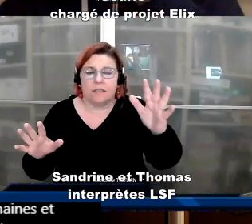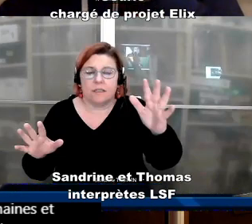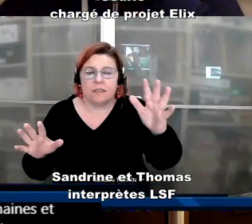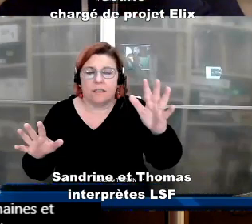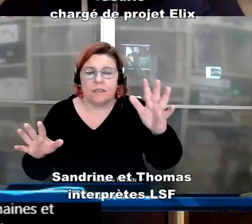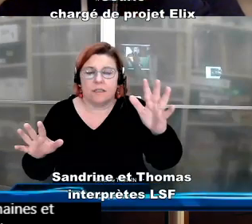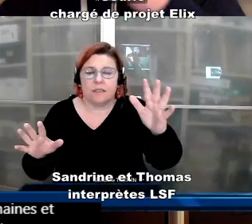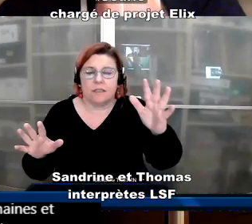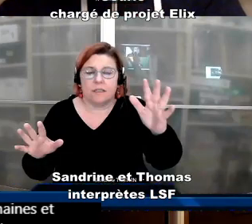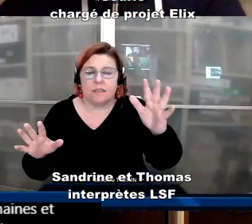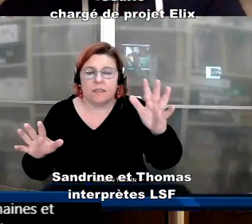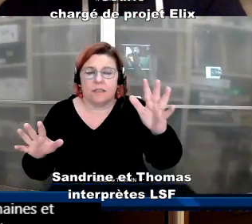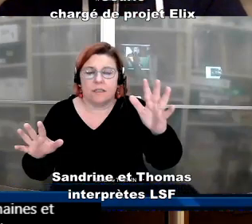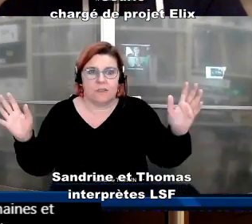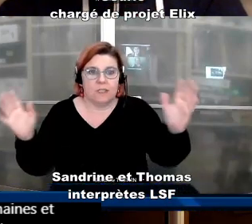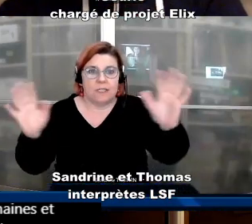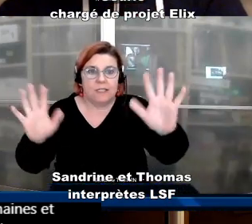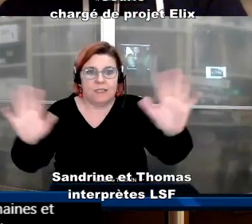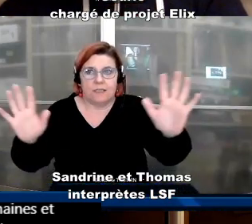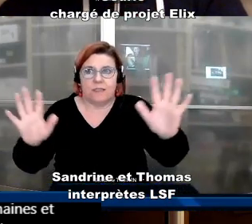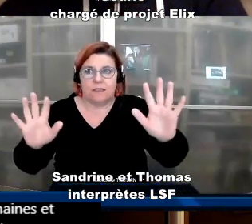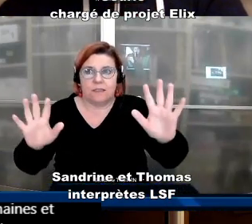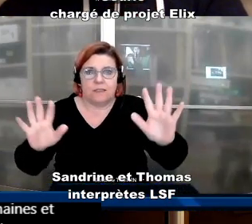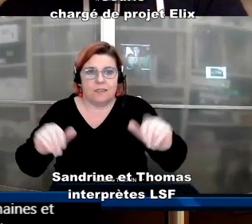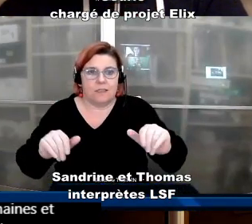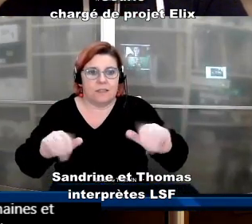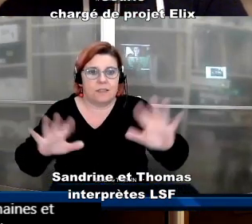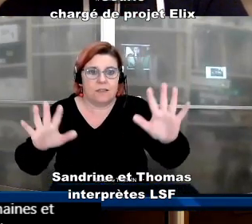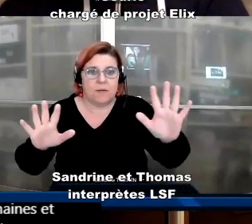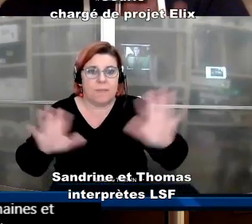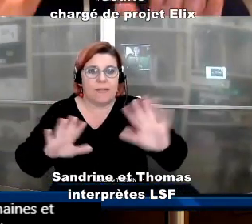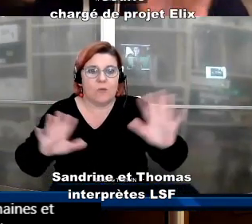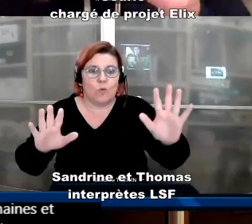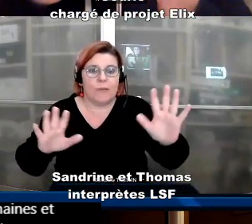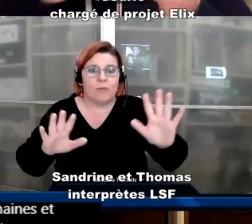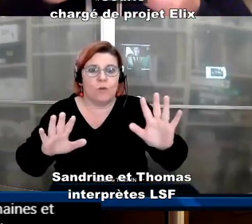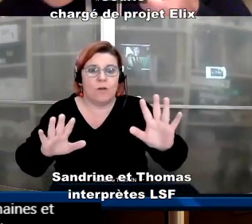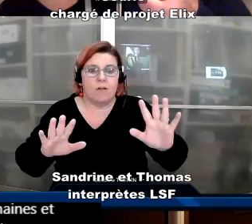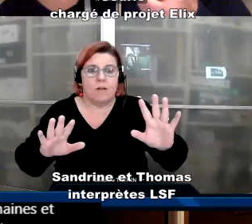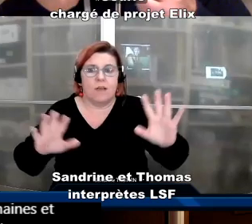qu'il fallait vraiment communiquer avec des personnes sourdes. Moi, avec...